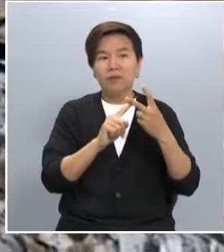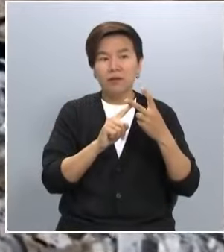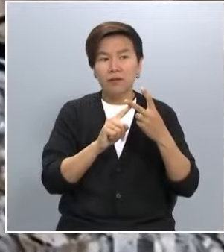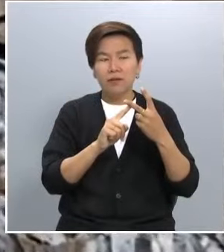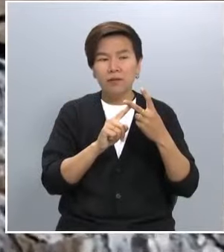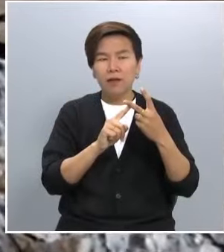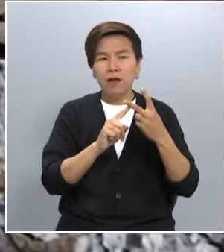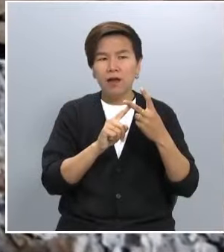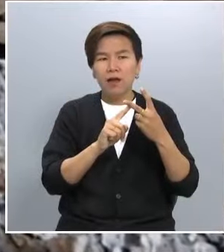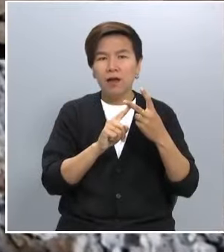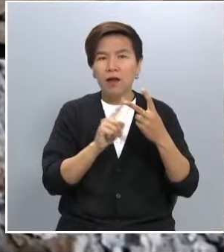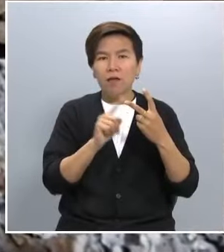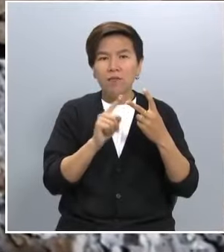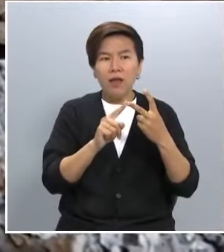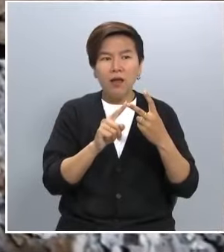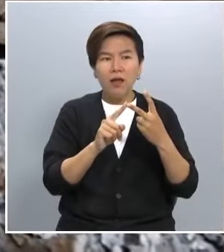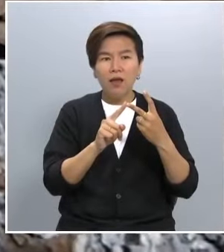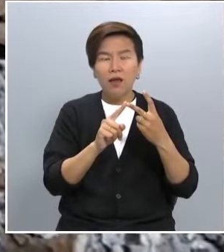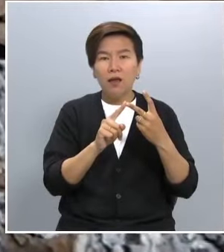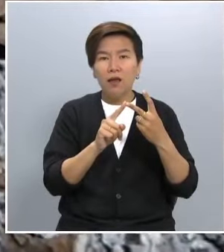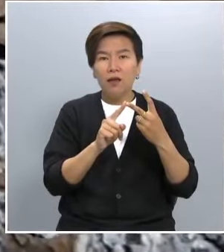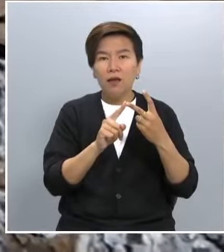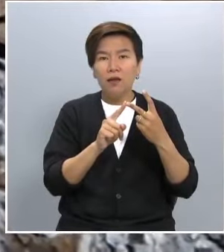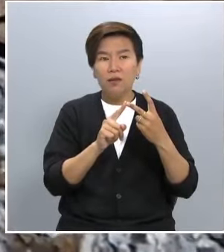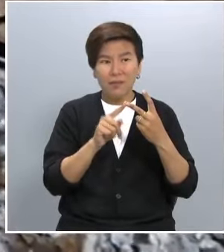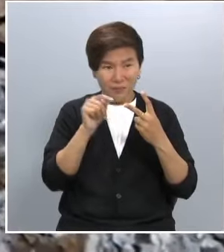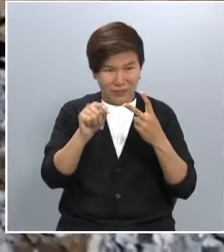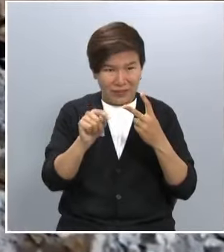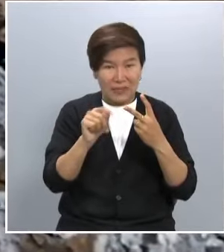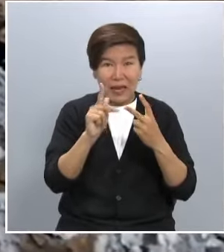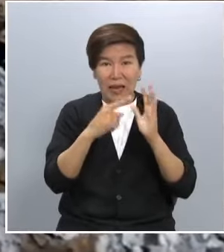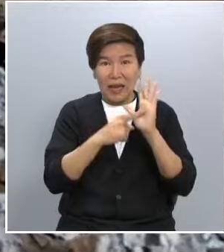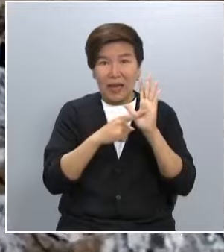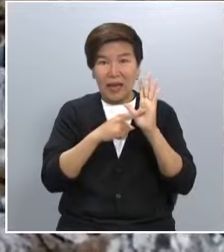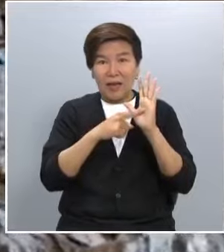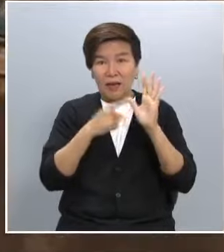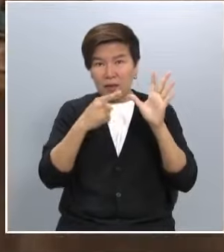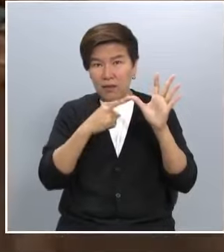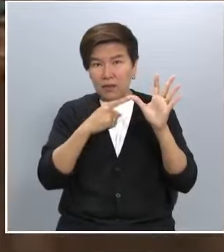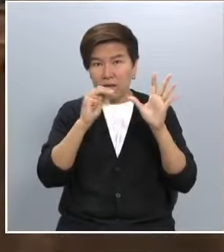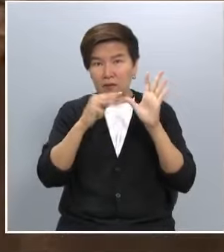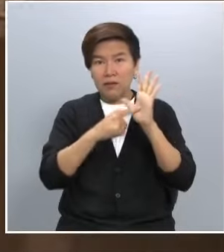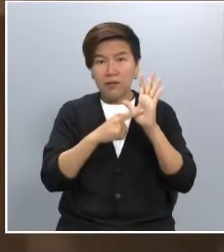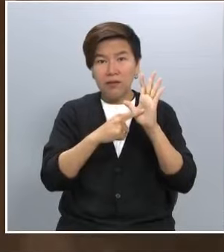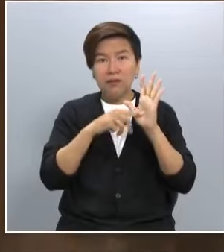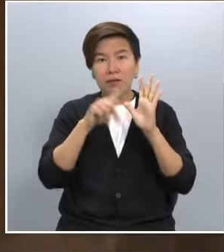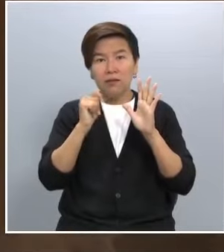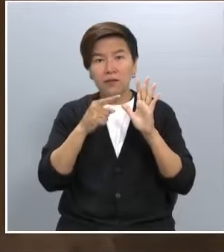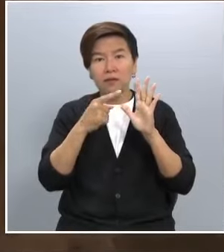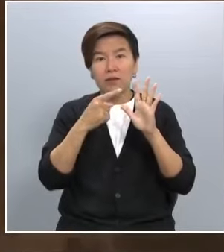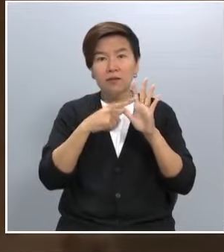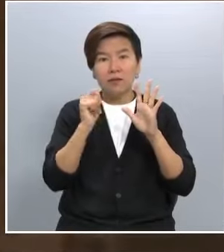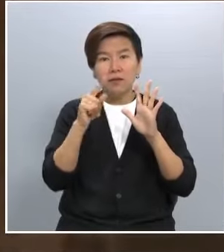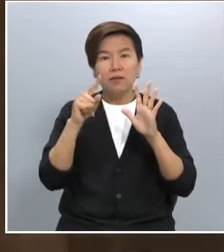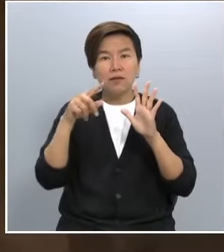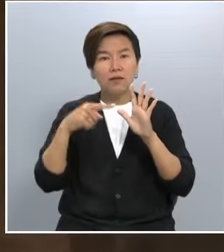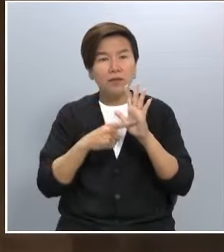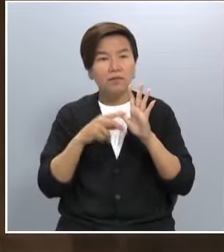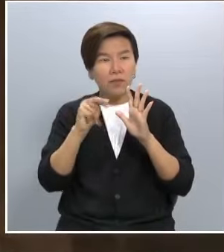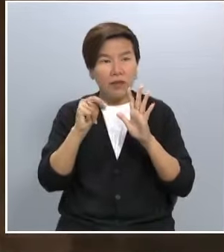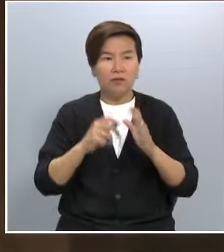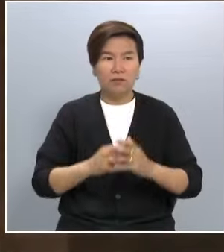เขาเรียกว่าในสถานะแข็งตัวครับมีการฝังกลบแล้วนะครับที่จังหวัดตากแต่ว่ามีการนำออกมาจากหลุมฝังกลบที่จังหวัดตากนะครับแล้วนำส่งมา